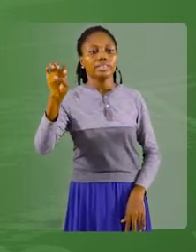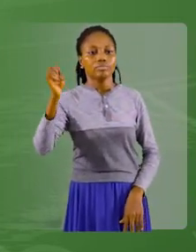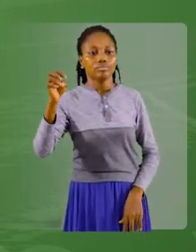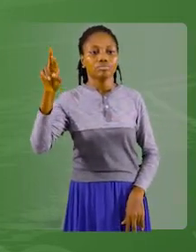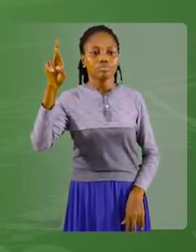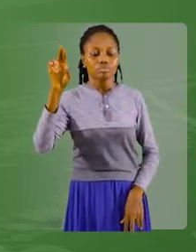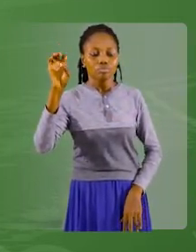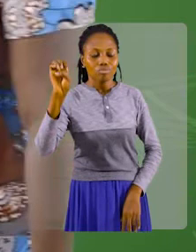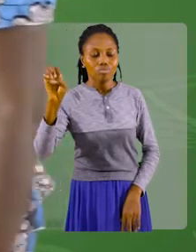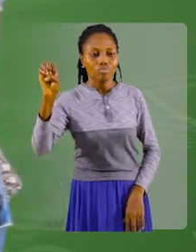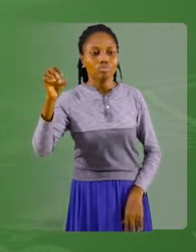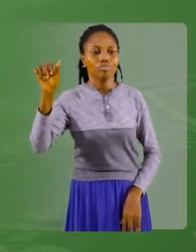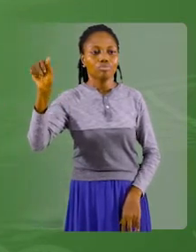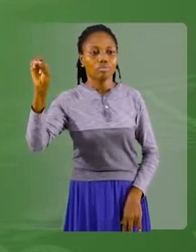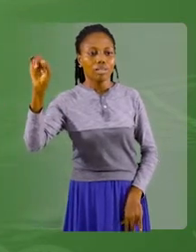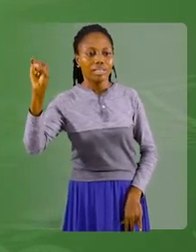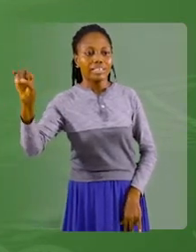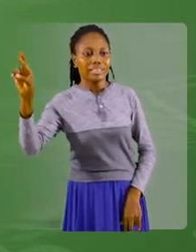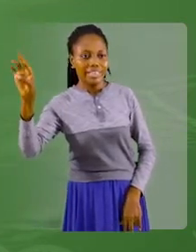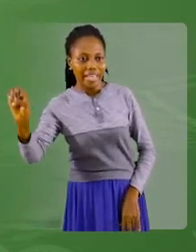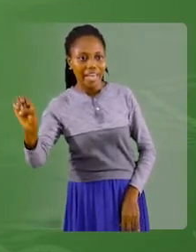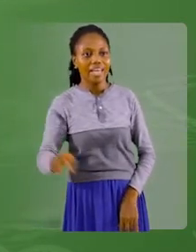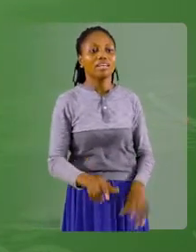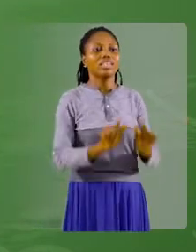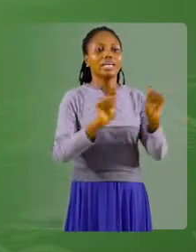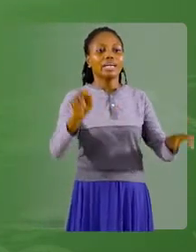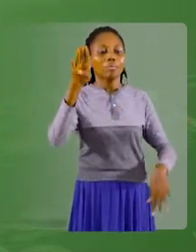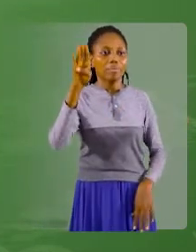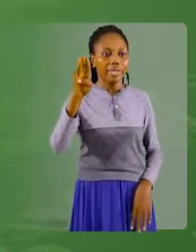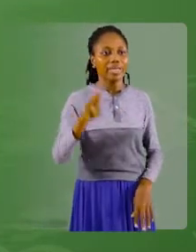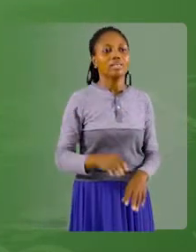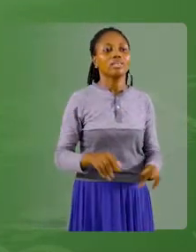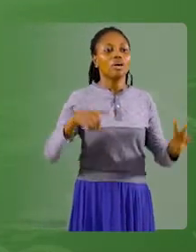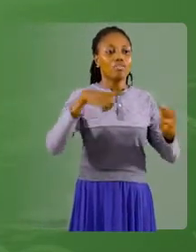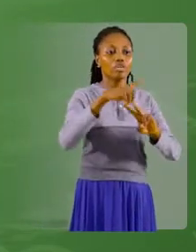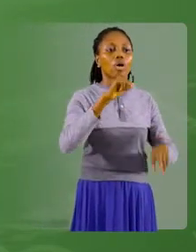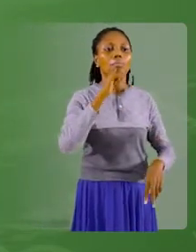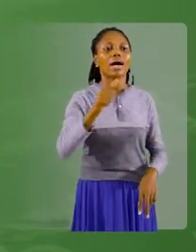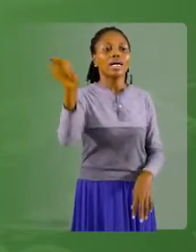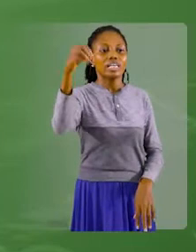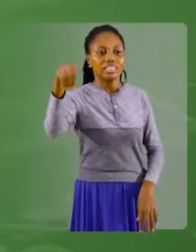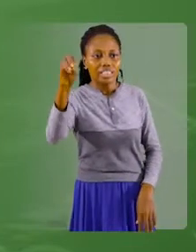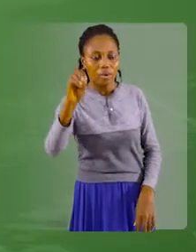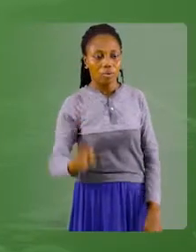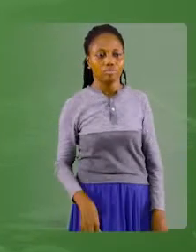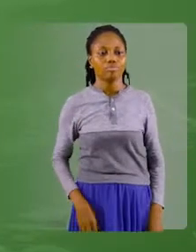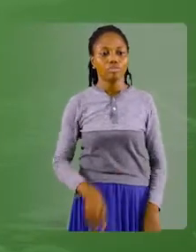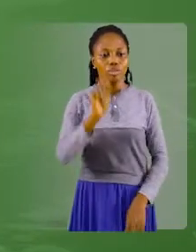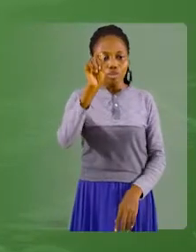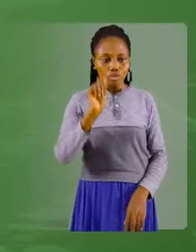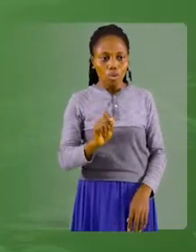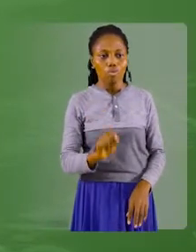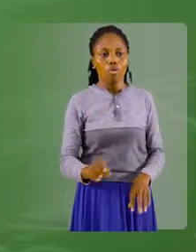nuls orthogonaux. Nous allons vous donner les réponses des exercices proposés dans la